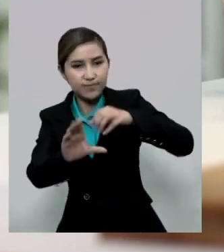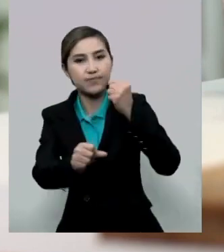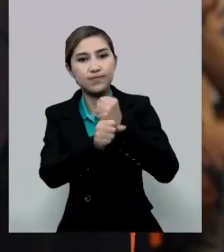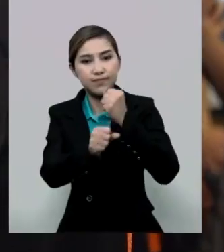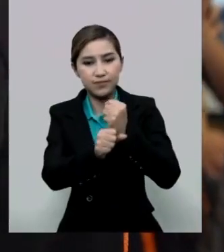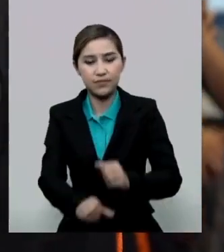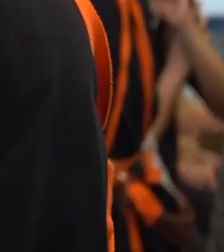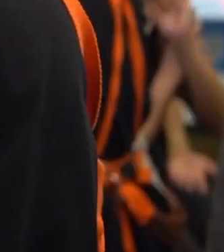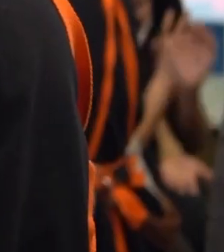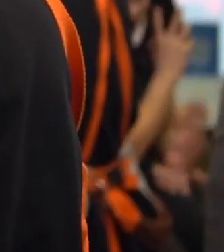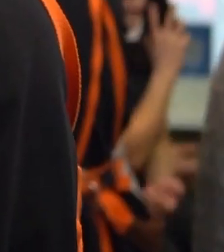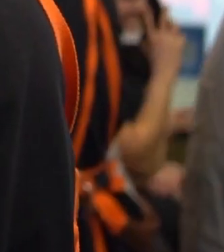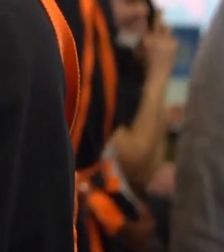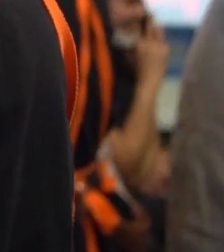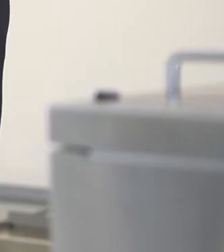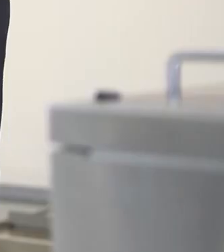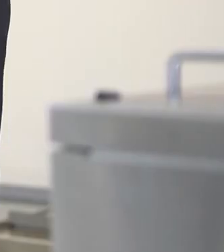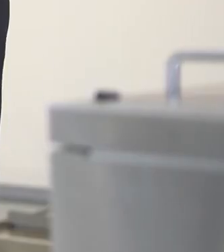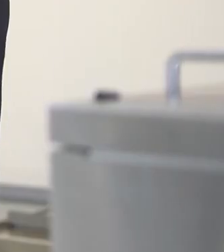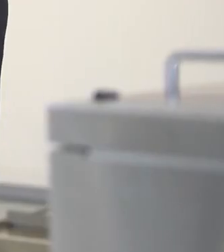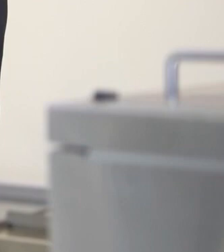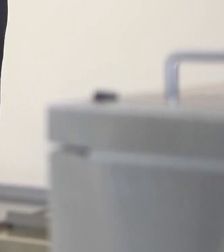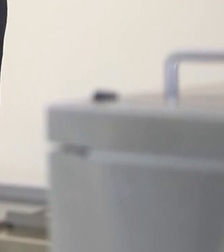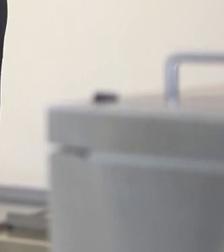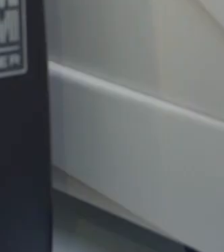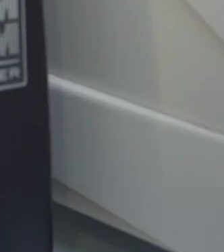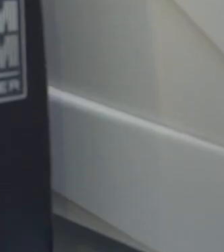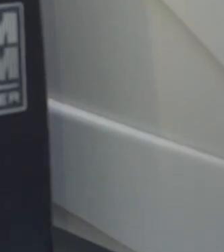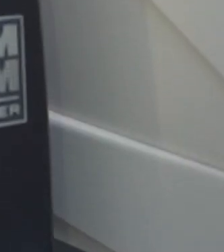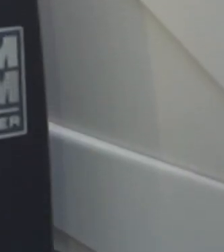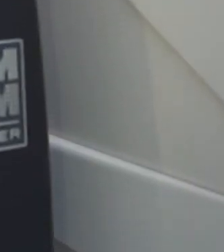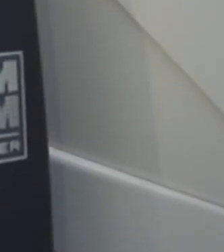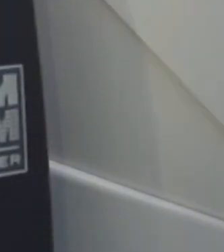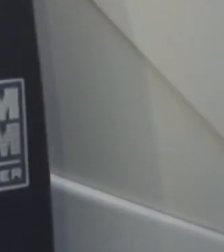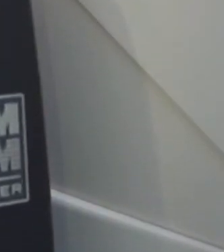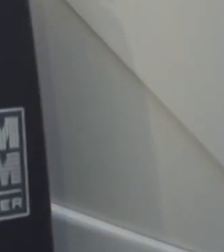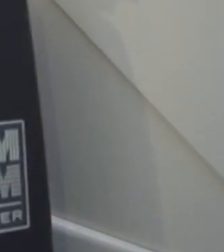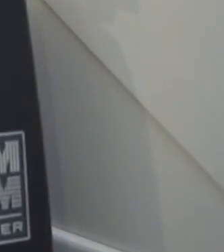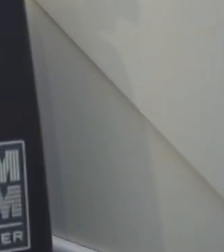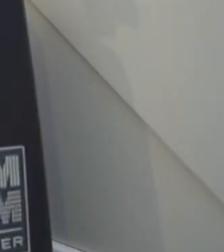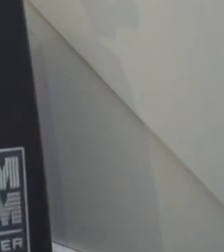คะ บาริสต้าผู้ชายทำงานในร้านกาแฟยืนบริเวณเคาน์เตอร์ชงกาแฟ